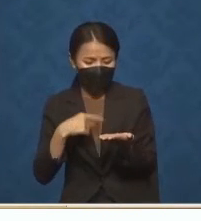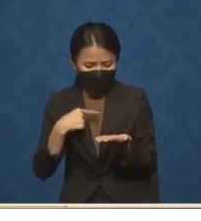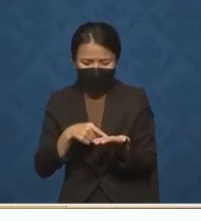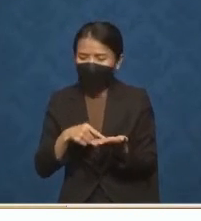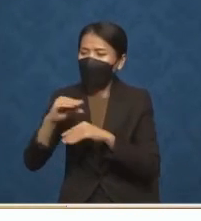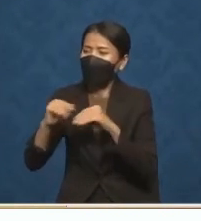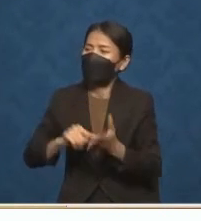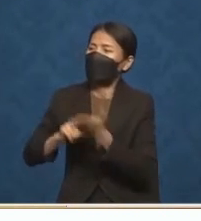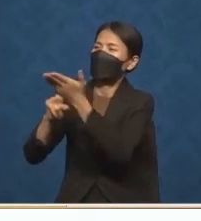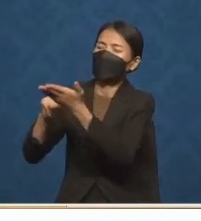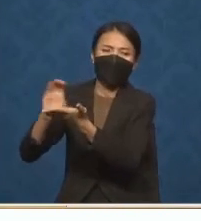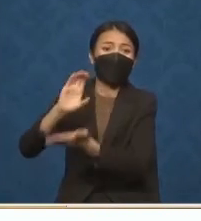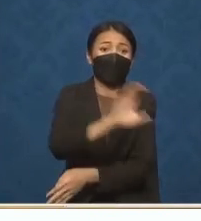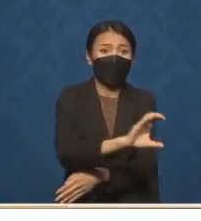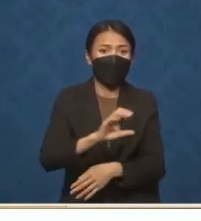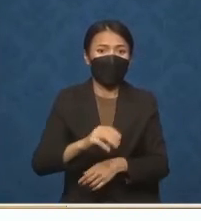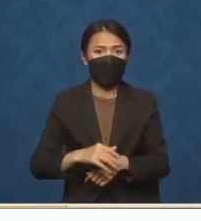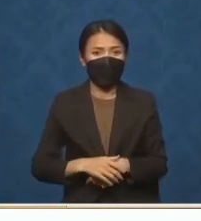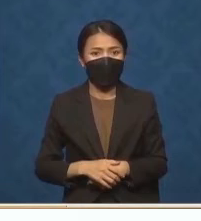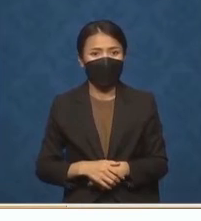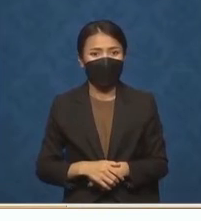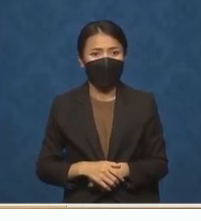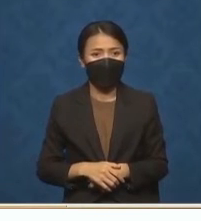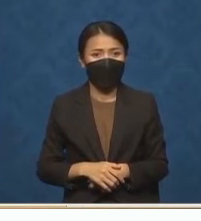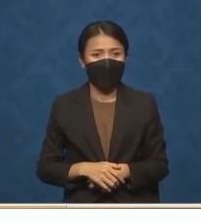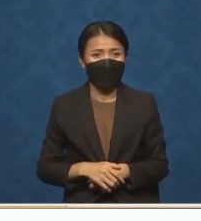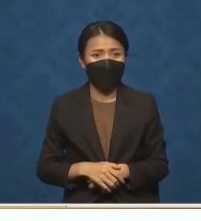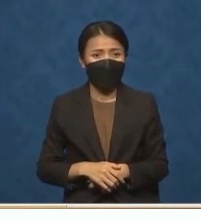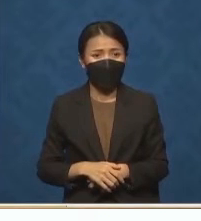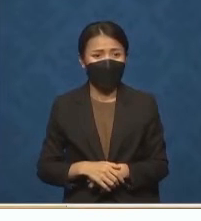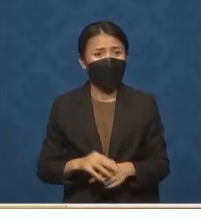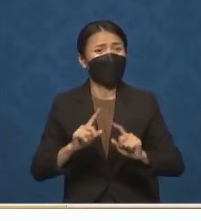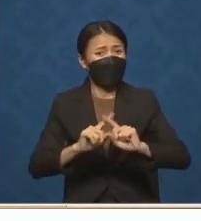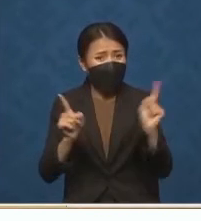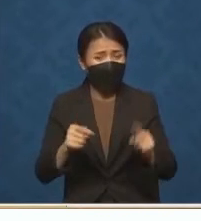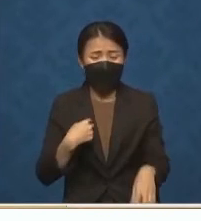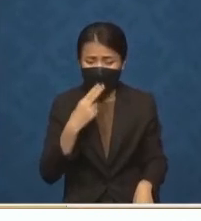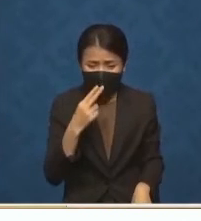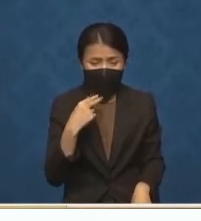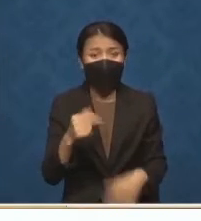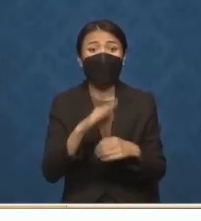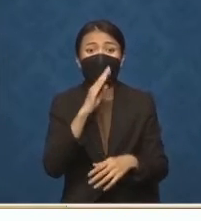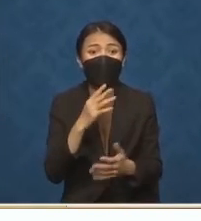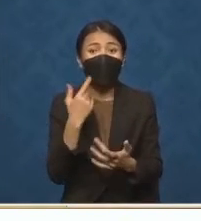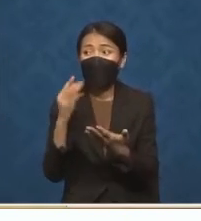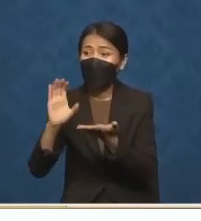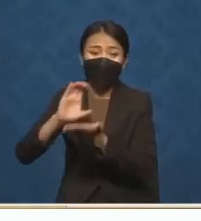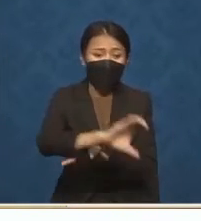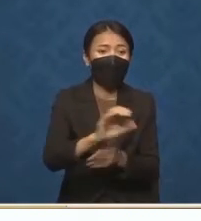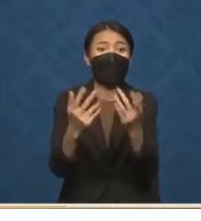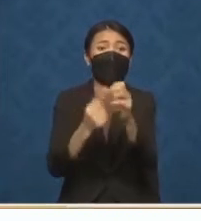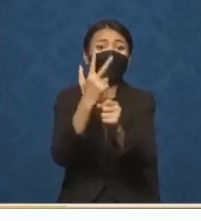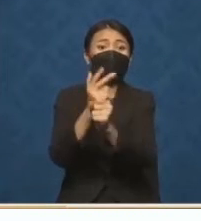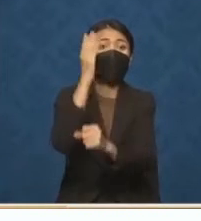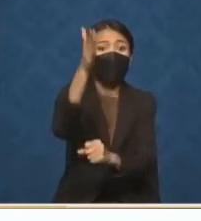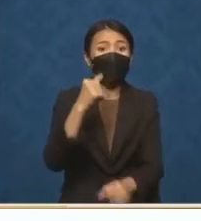กดับกิโเมตรอร์ 100 กวาล้านบาทเอาไปลงใอีก 3 ปีขางหน้าซึ่ไปตอนนั้อี 3 ปี บ้านเขาอยู่ไหนแลวกไม่รู้ผมถามมแก้